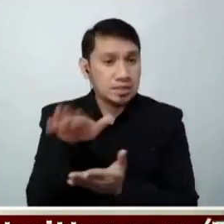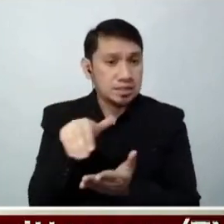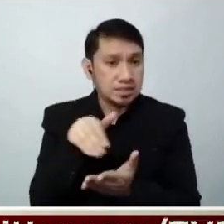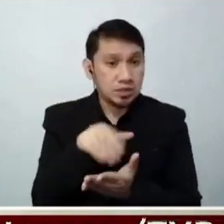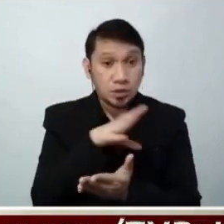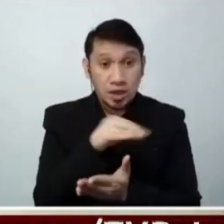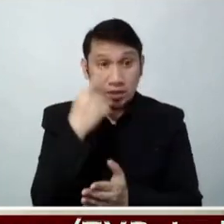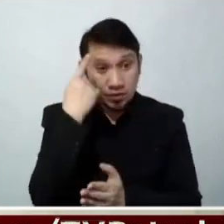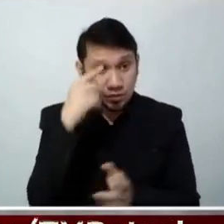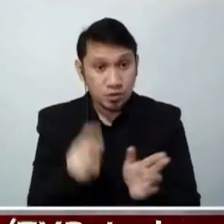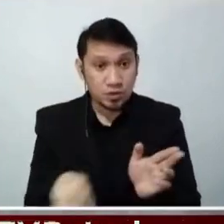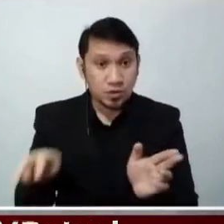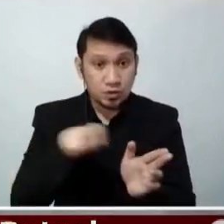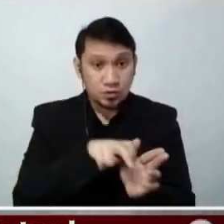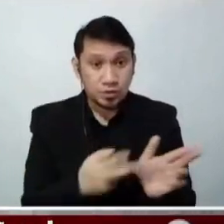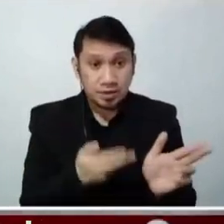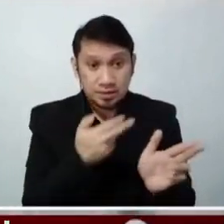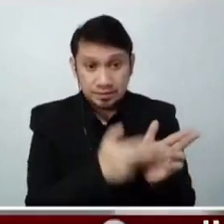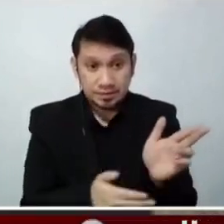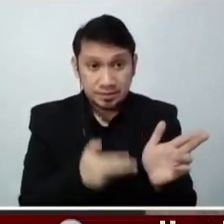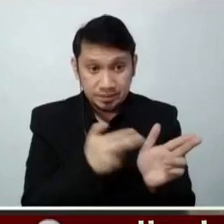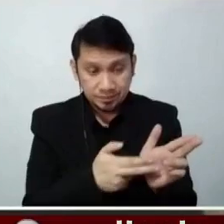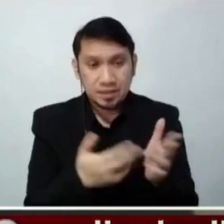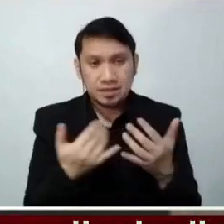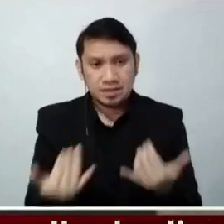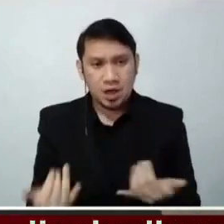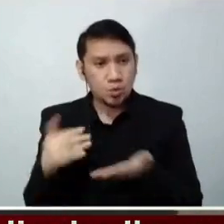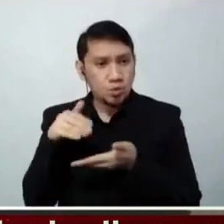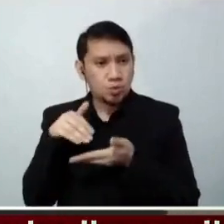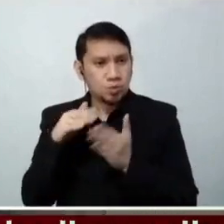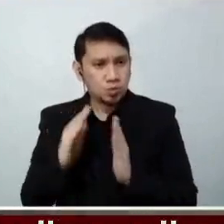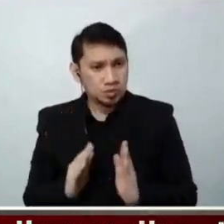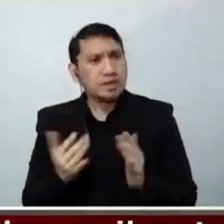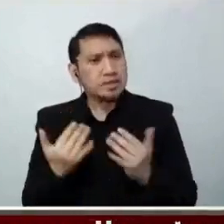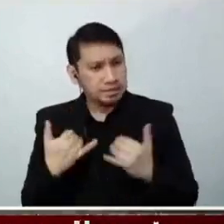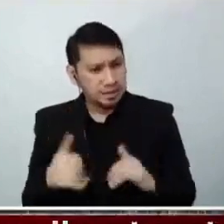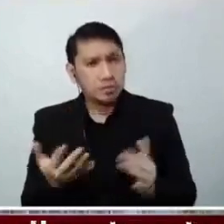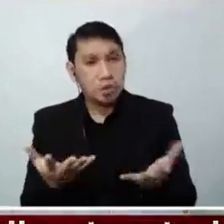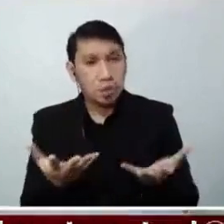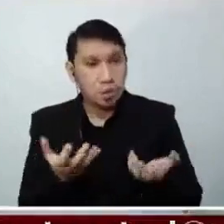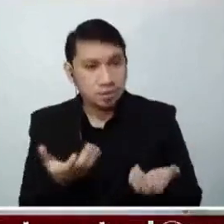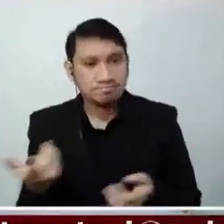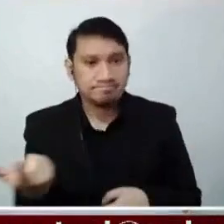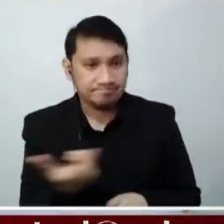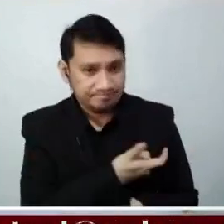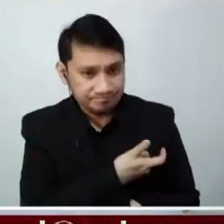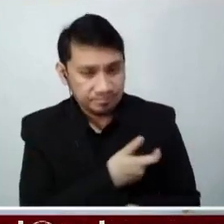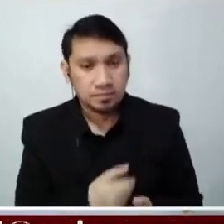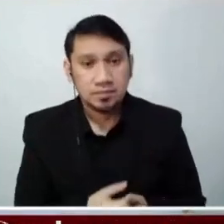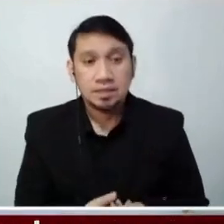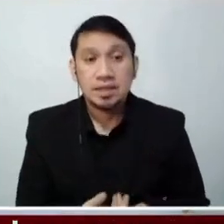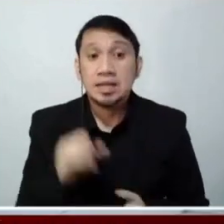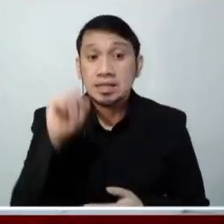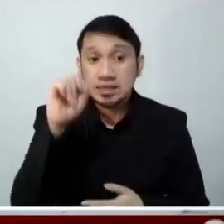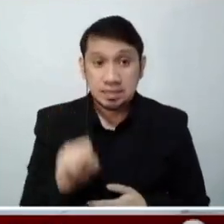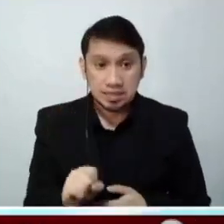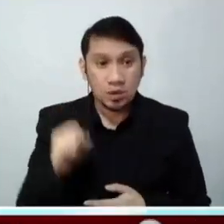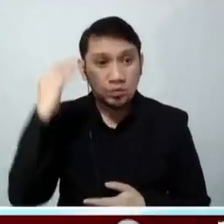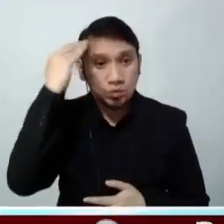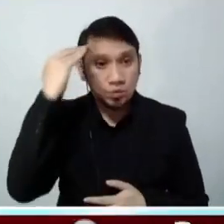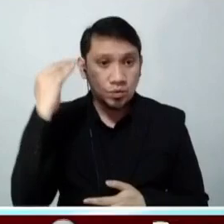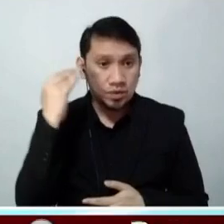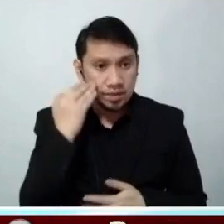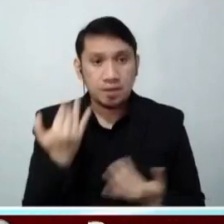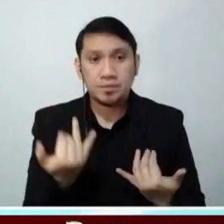tren. Kaya naman humahabol ang mga estudyante na magpabakuna na. Sa South Korea, sisimulan na